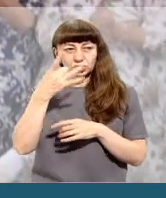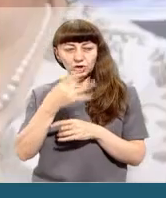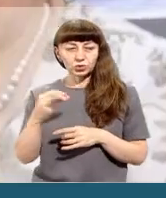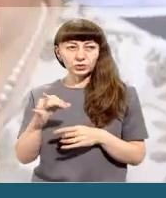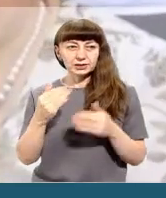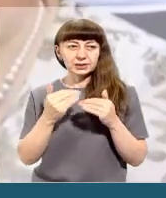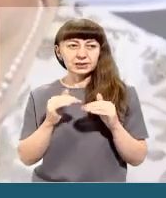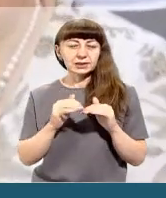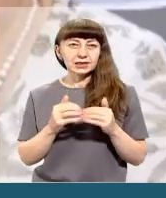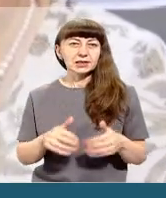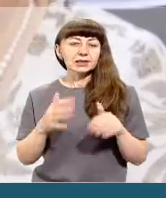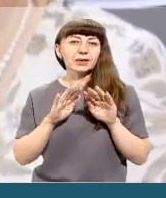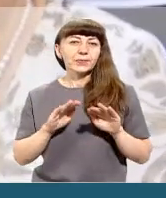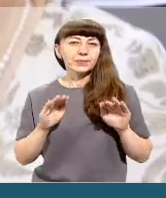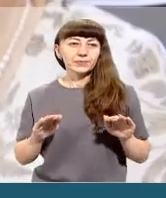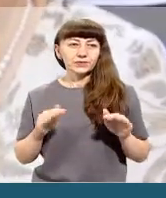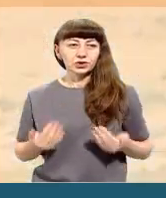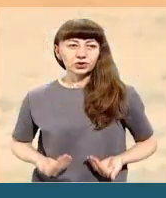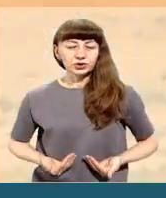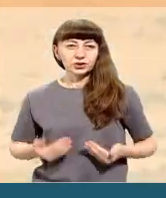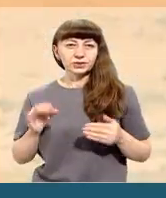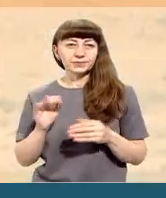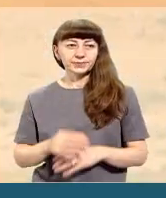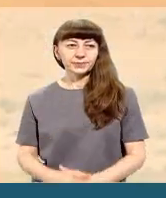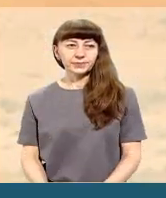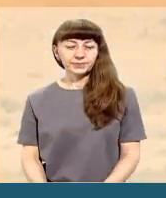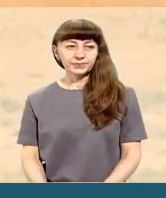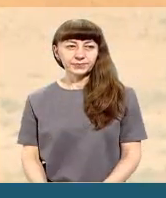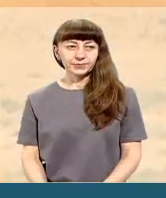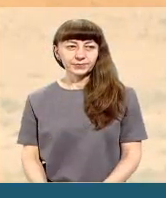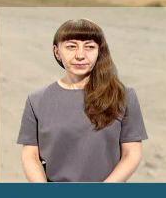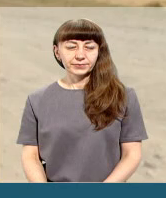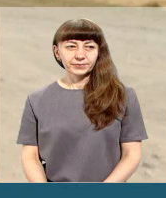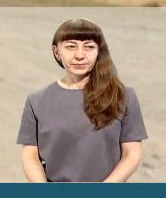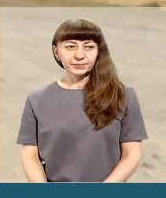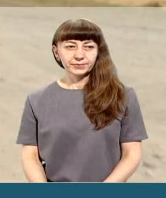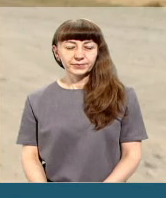культуры среди местного населения. Гурзадай Шуакова, Дауренбек Абдибек,